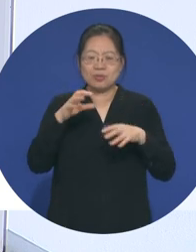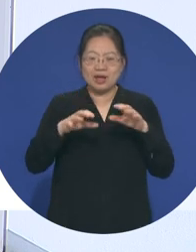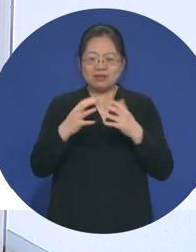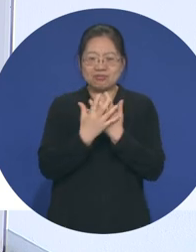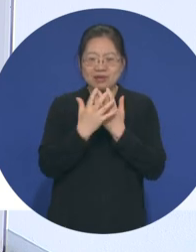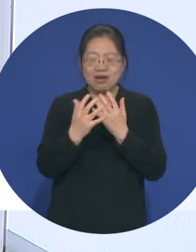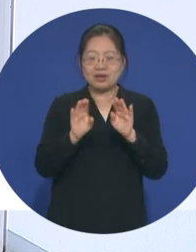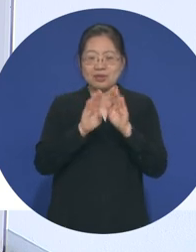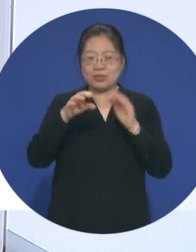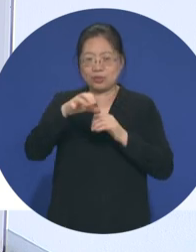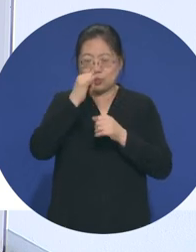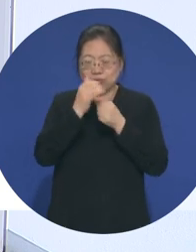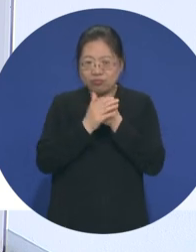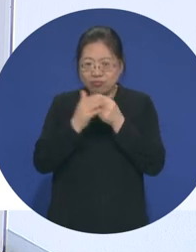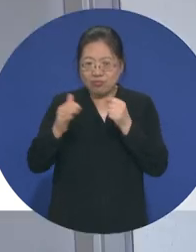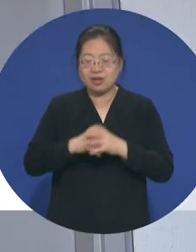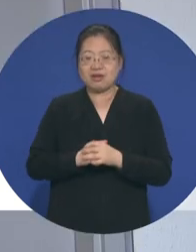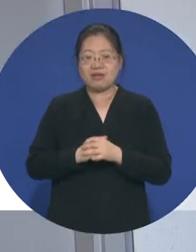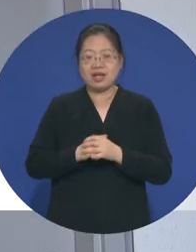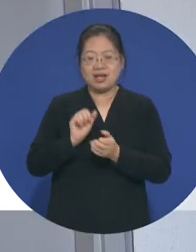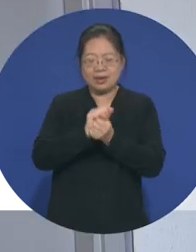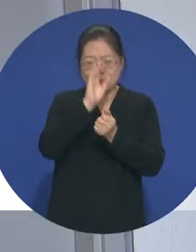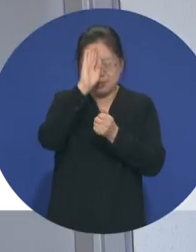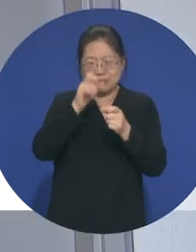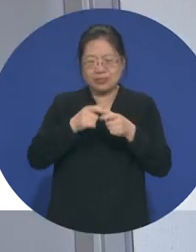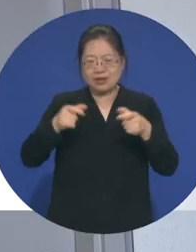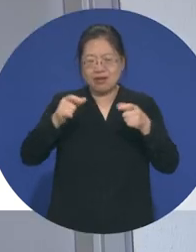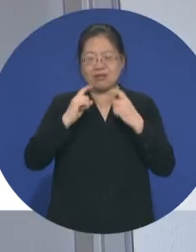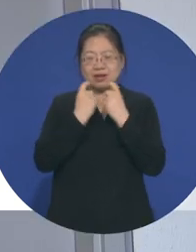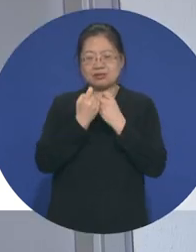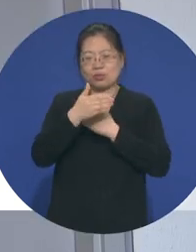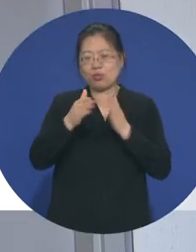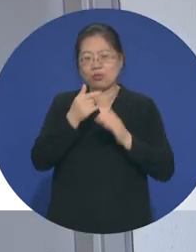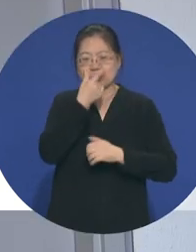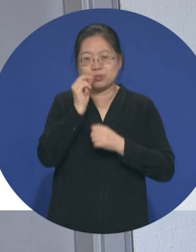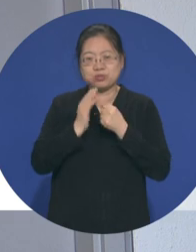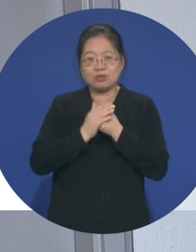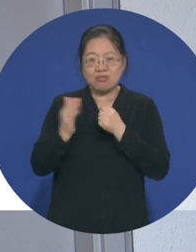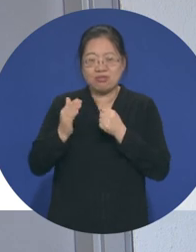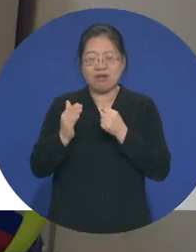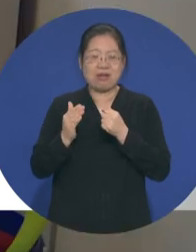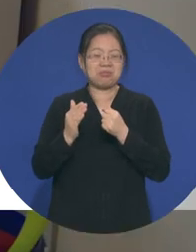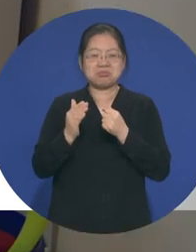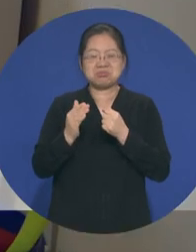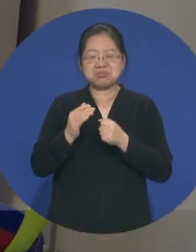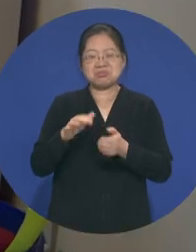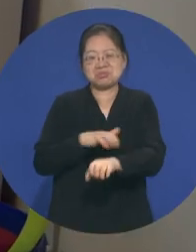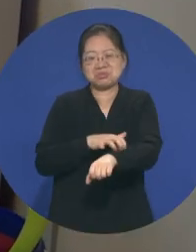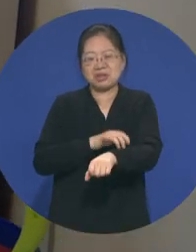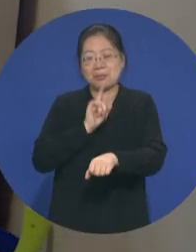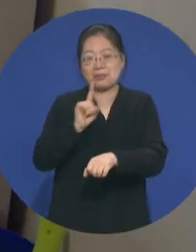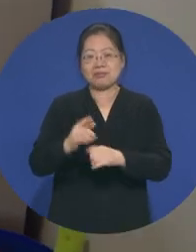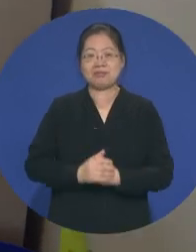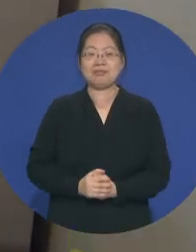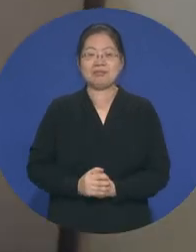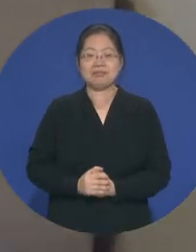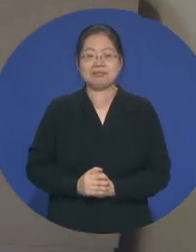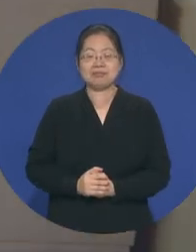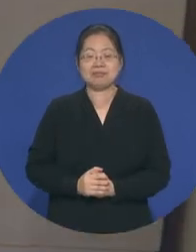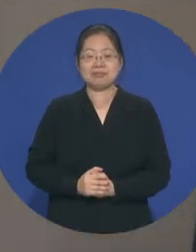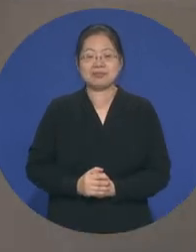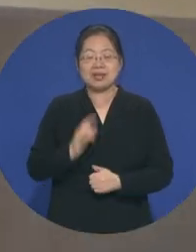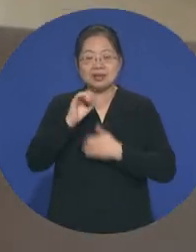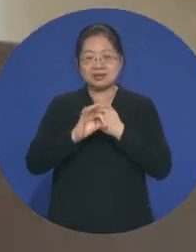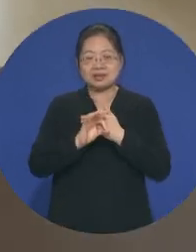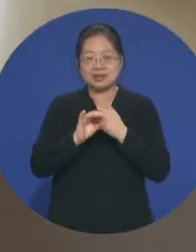등 개방된 공간인 탓에 감염병 확산 우려와 사적 공간 부족으로 이용이 불편하다는 지적이 있었습니다